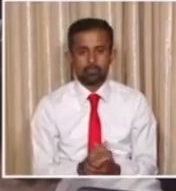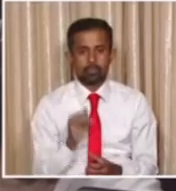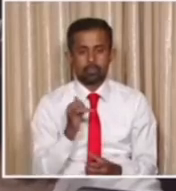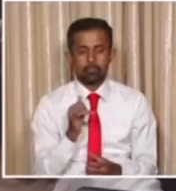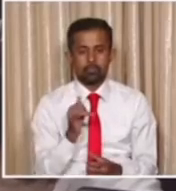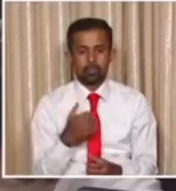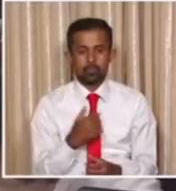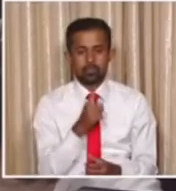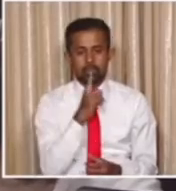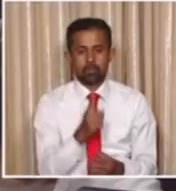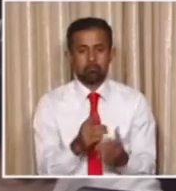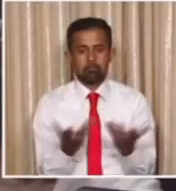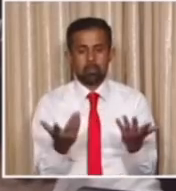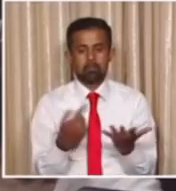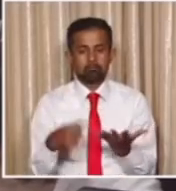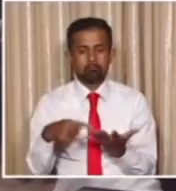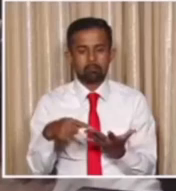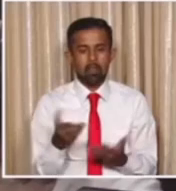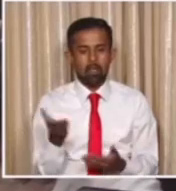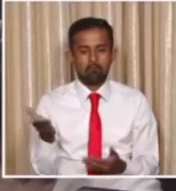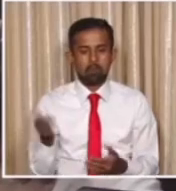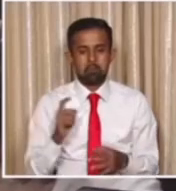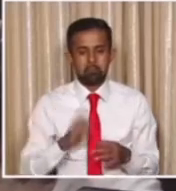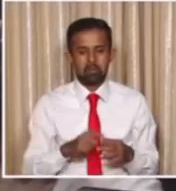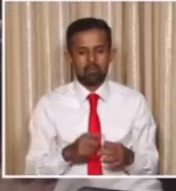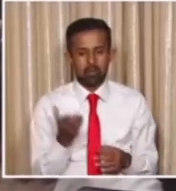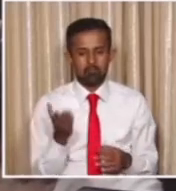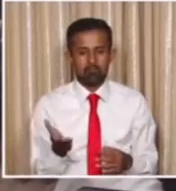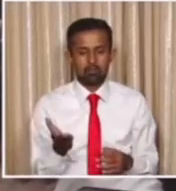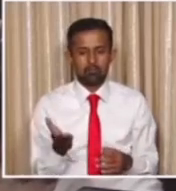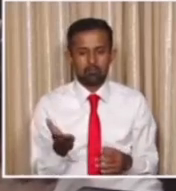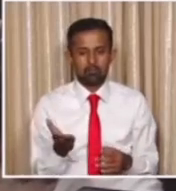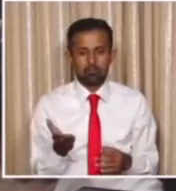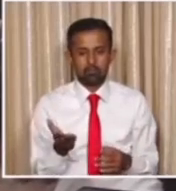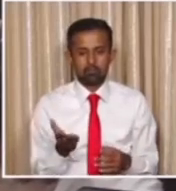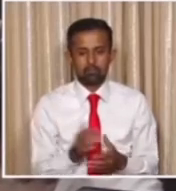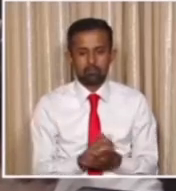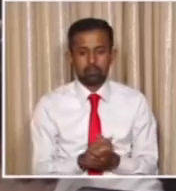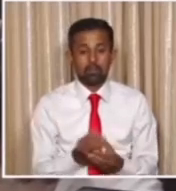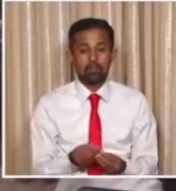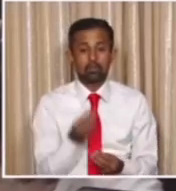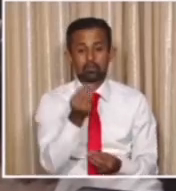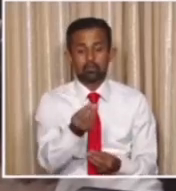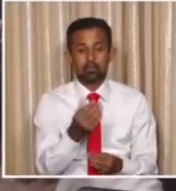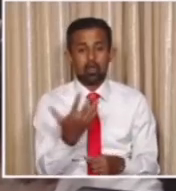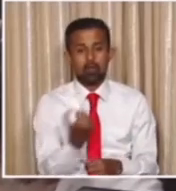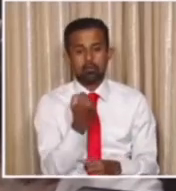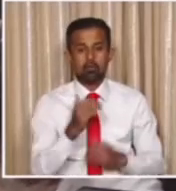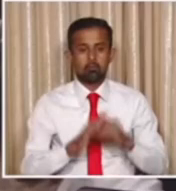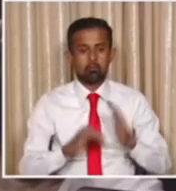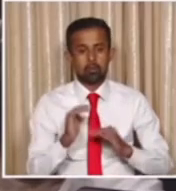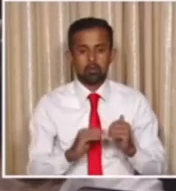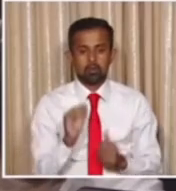සමාරක්කට අපට කියන්න බැරි දේවල් තියෙනවා ඒ ක්ෂේත්‍රයේ සම්බන්ධව. එනිසා ඒ ලබාදීලා තියෙන අවස්ථාව පාවිච්චි